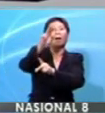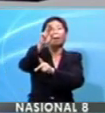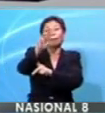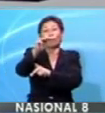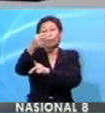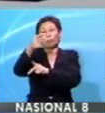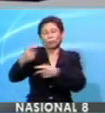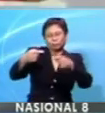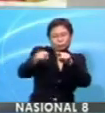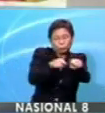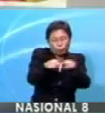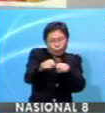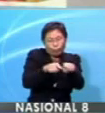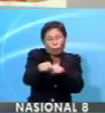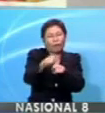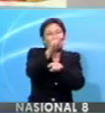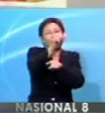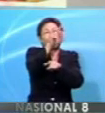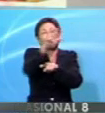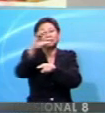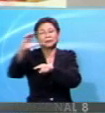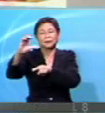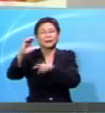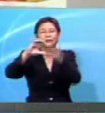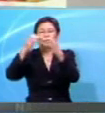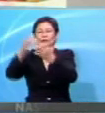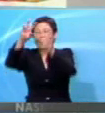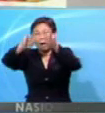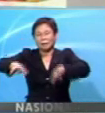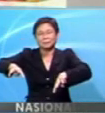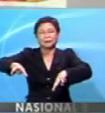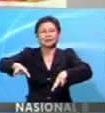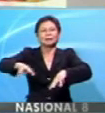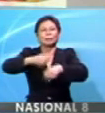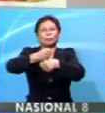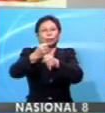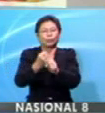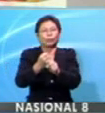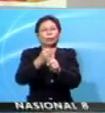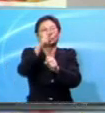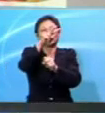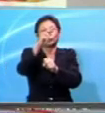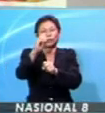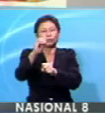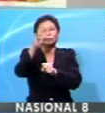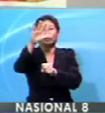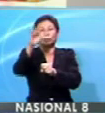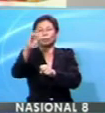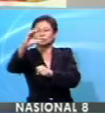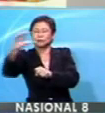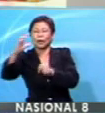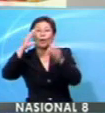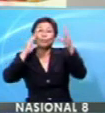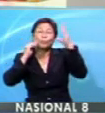memberi Saingan dalam pelumban arrc kategori ASEAN production 250 cc peluang dan pengalaman